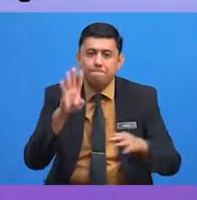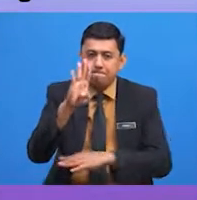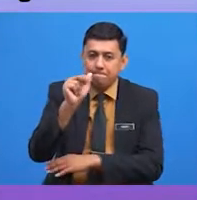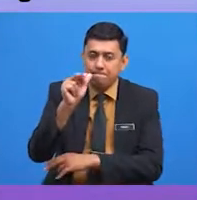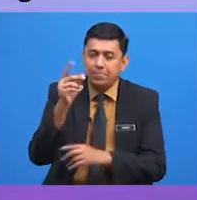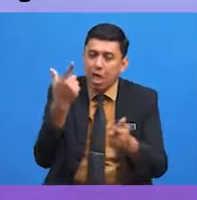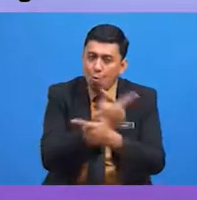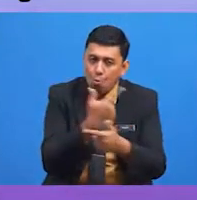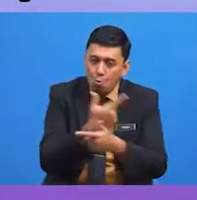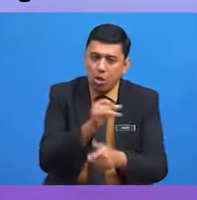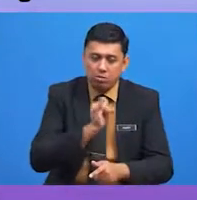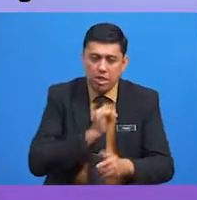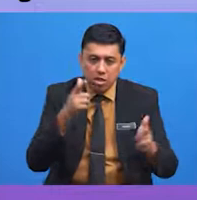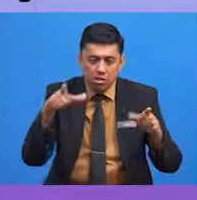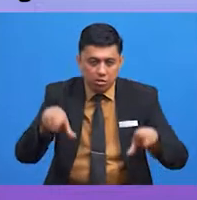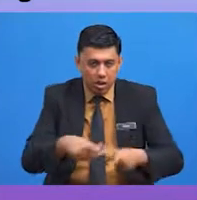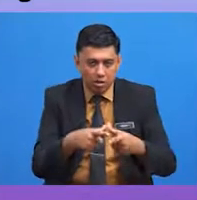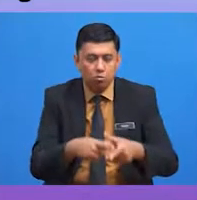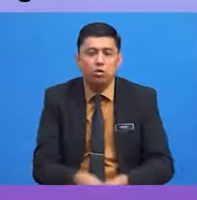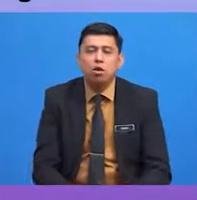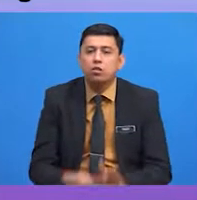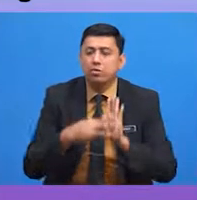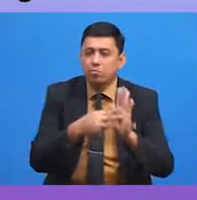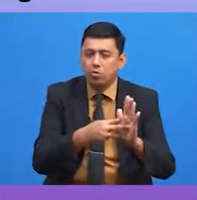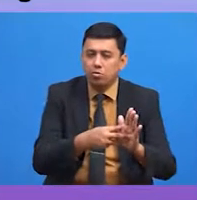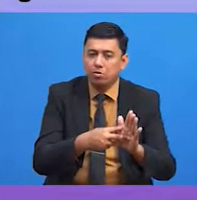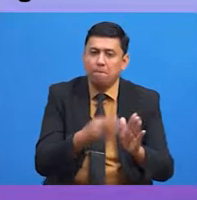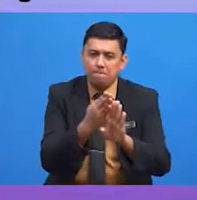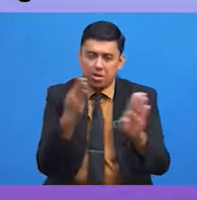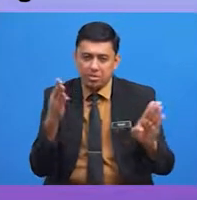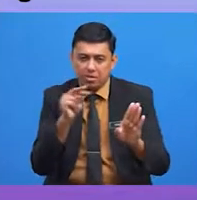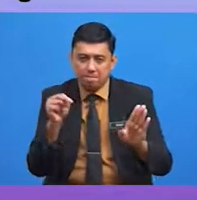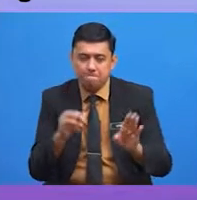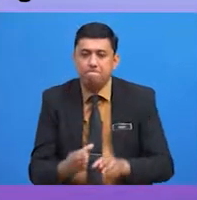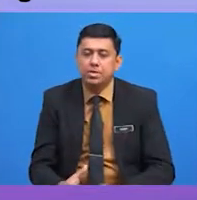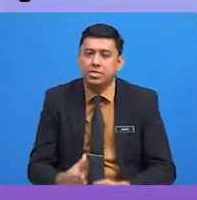Saya selaku wakil barisan pencadang